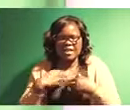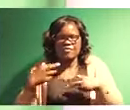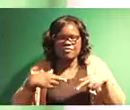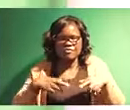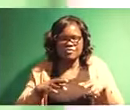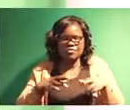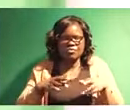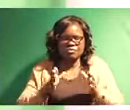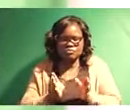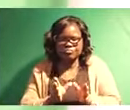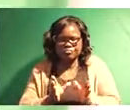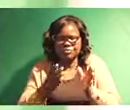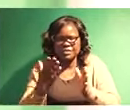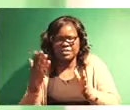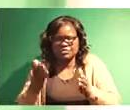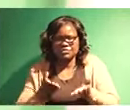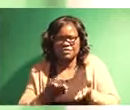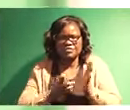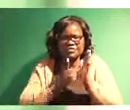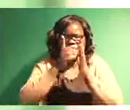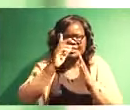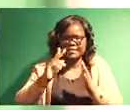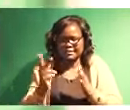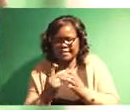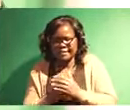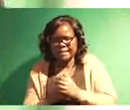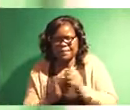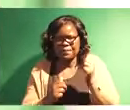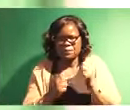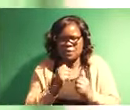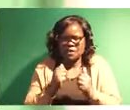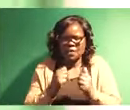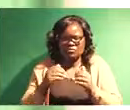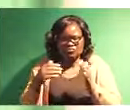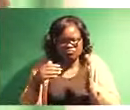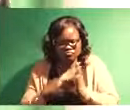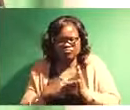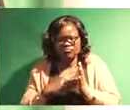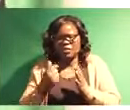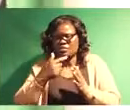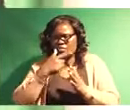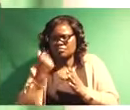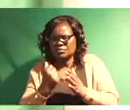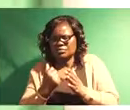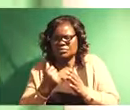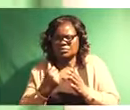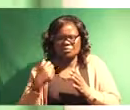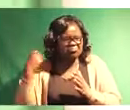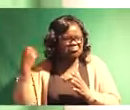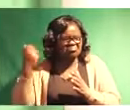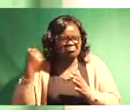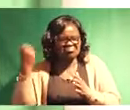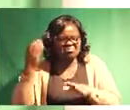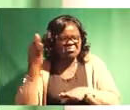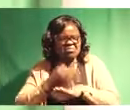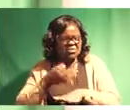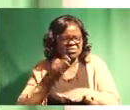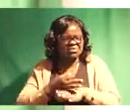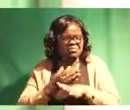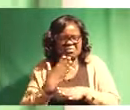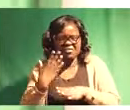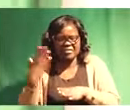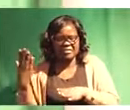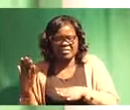ya kusukuma mambo ya maendeleo Kenya ambayo ilikwama kwa sababu ya siasa duni, hiyo